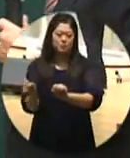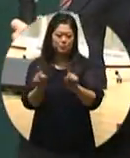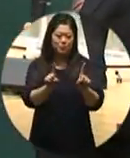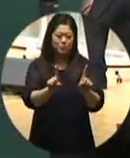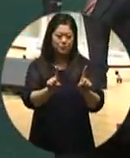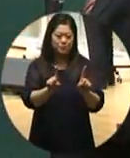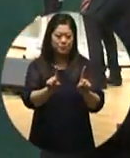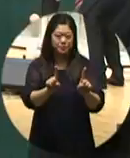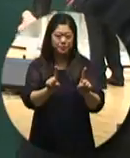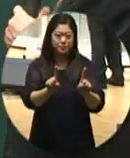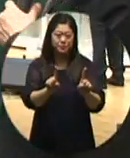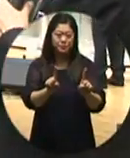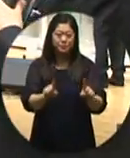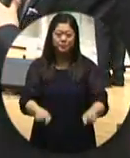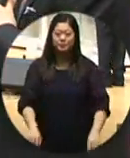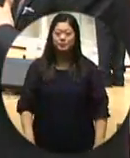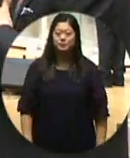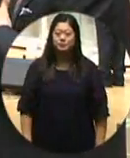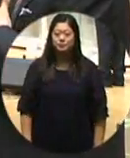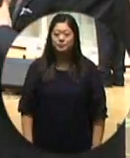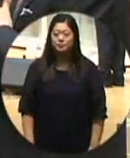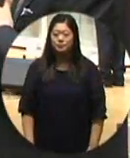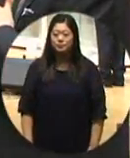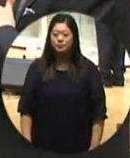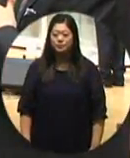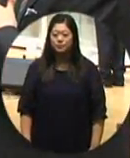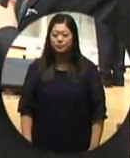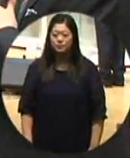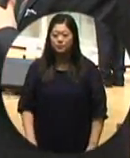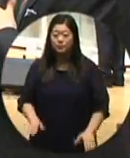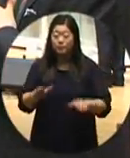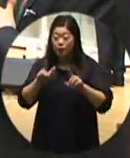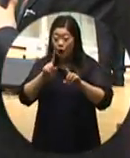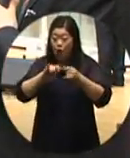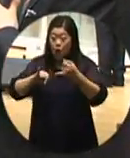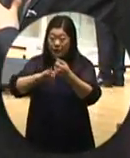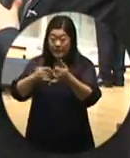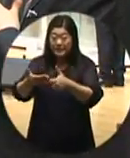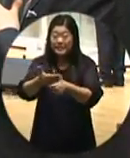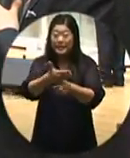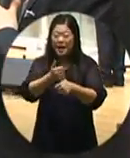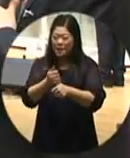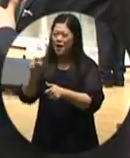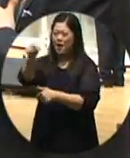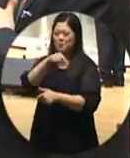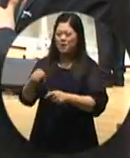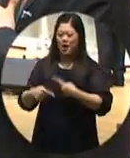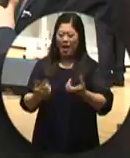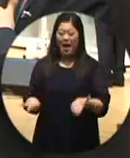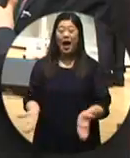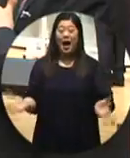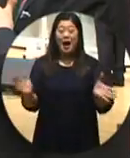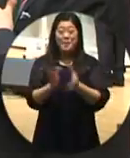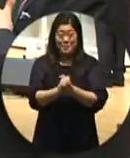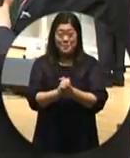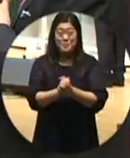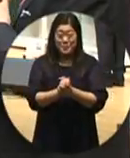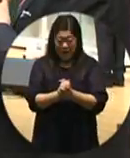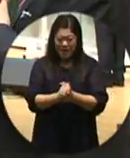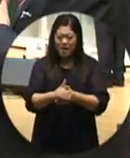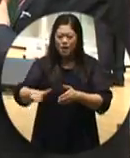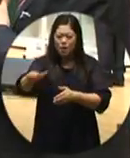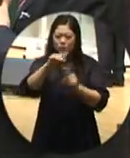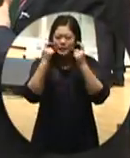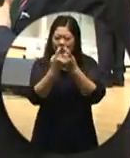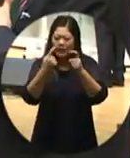your church financially. 오늘 이 언약 잡은 여러분들에게 여러분 교회에 세계 복음화 경제